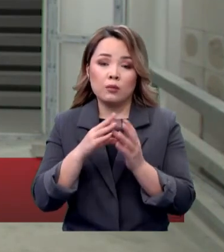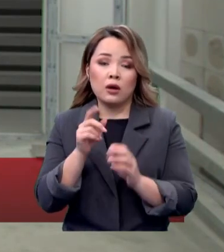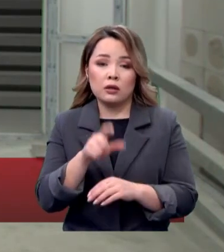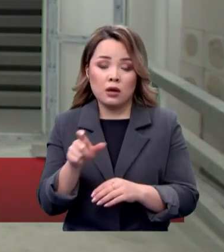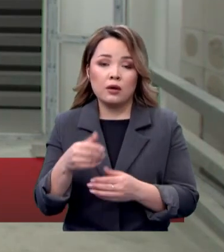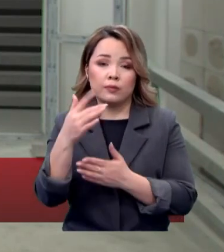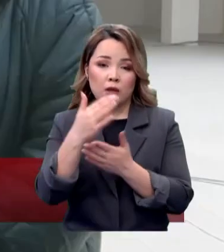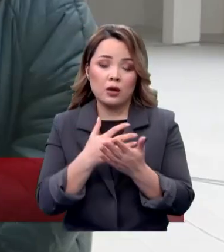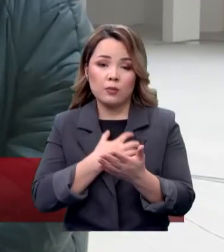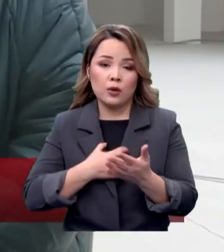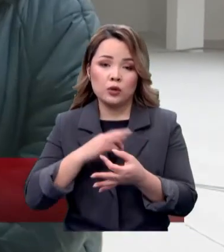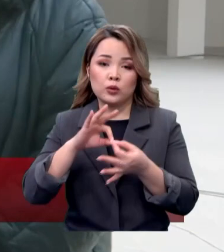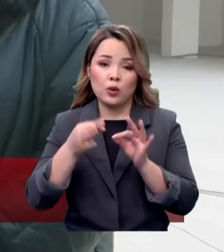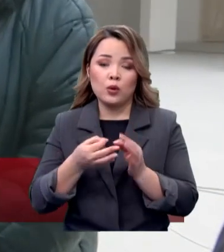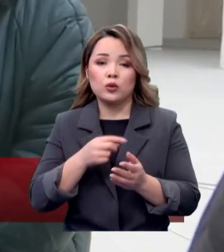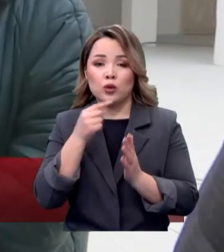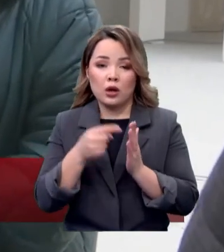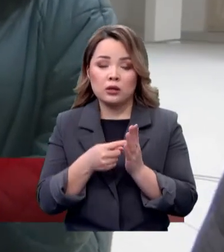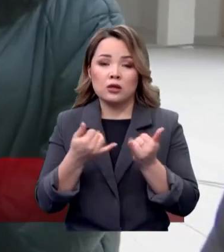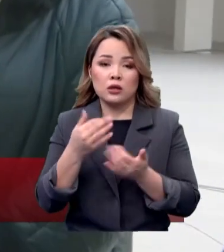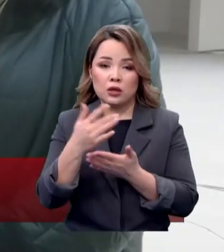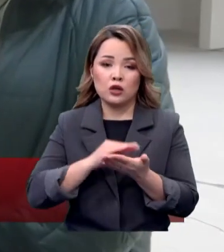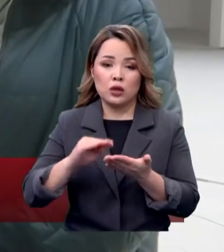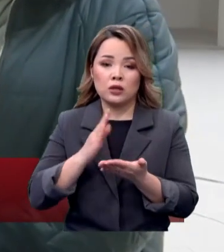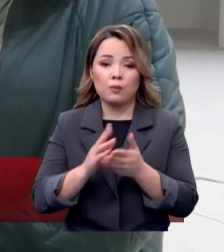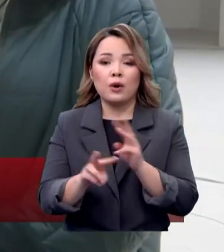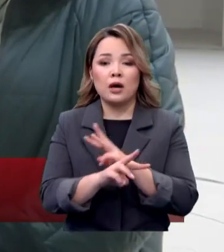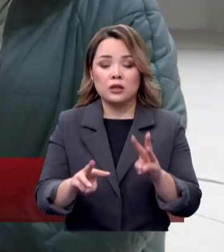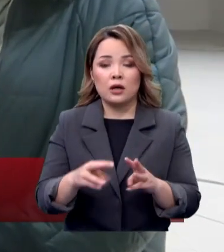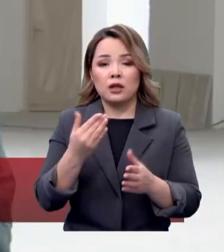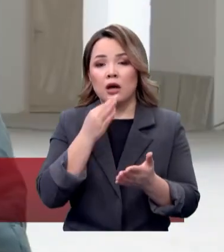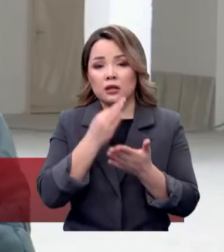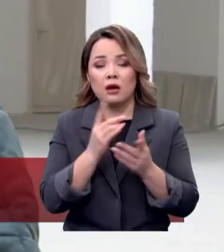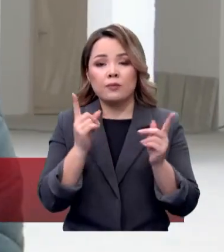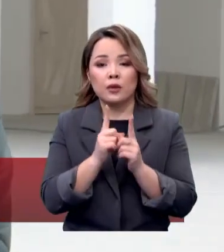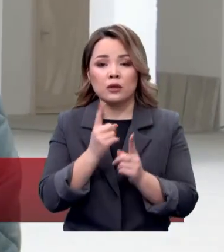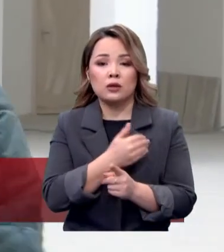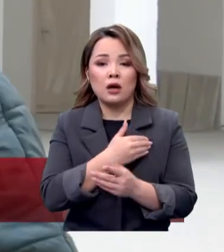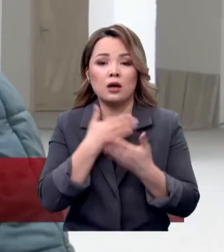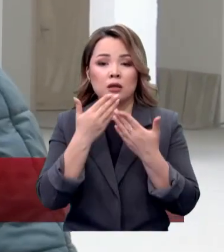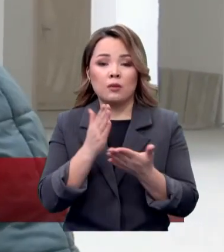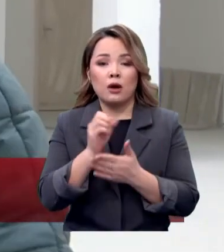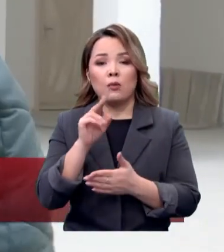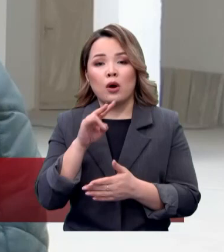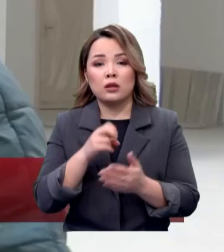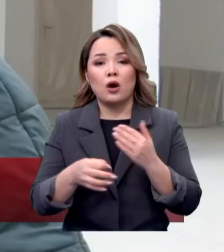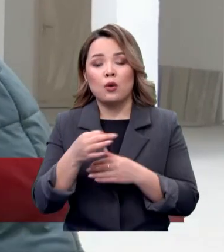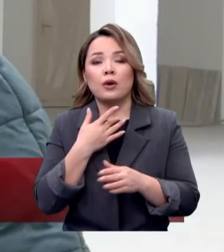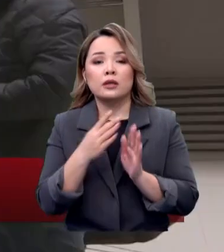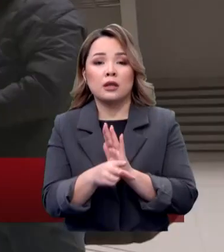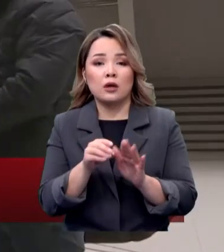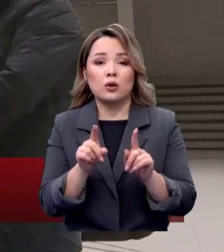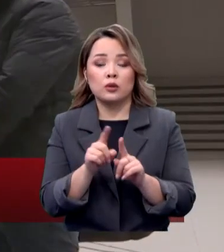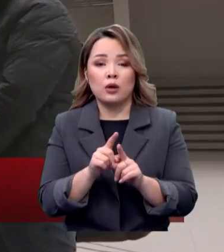жасаймыз деп келістік. Мәжілісмендермен бүгін бірінші рет кездескен халықта әзірге бірақ тілек бар. Ақмола облысынан